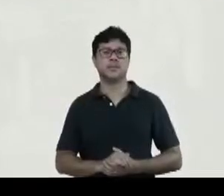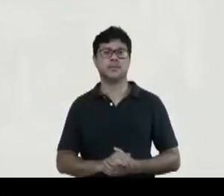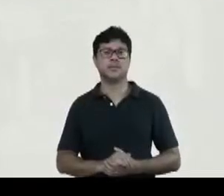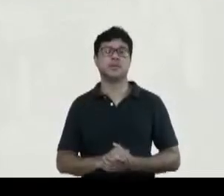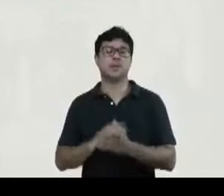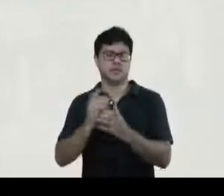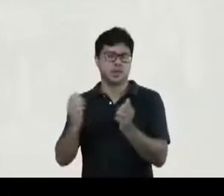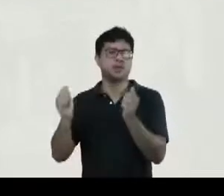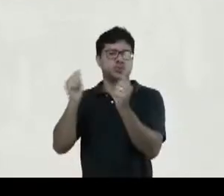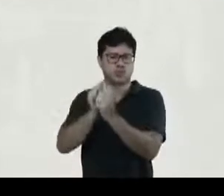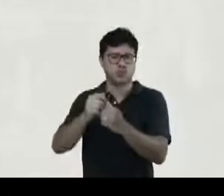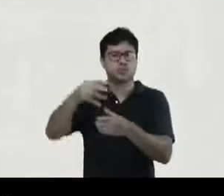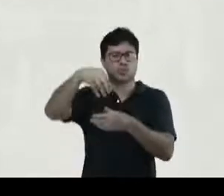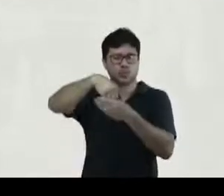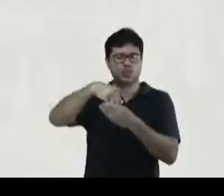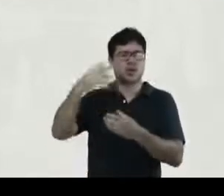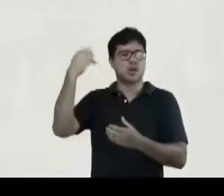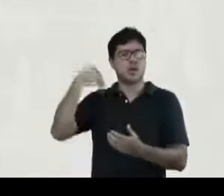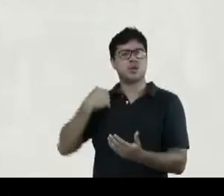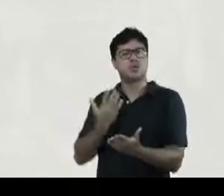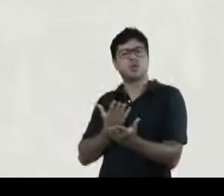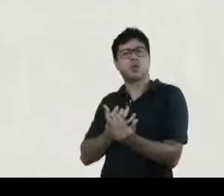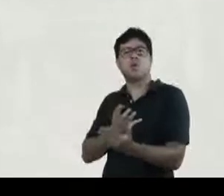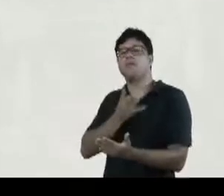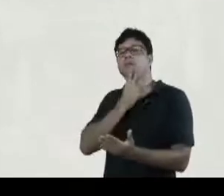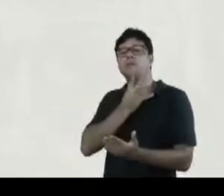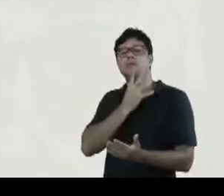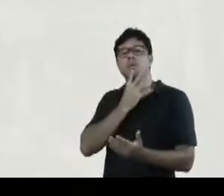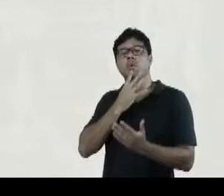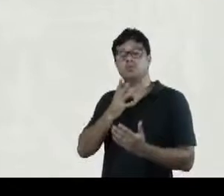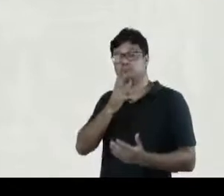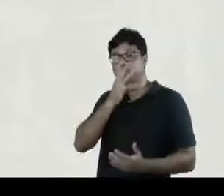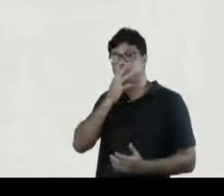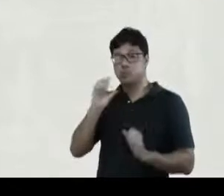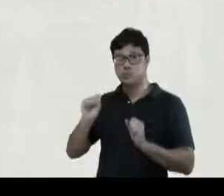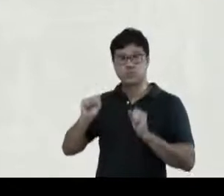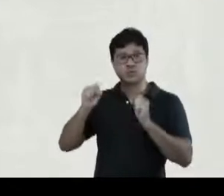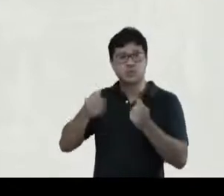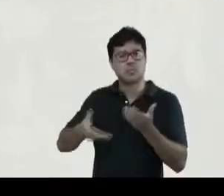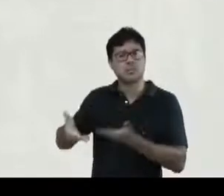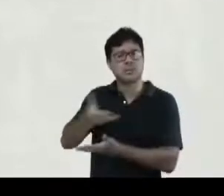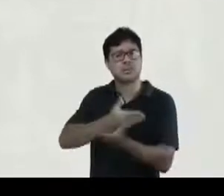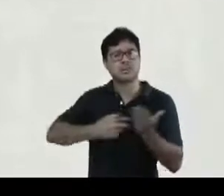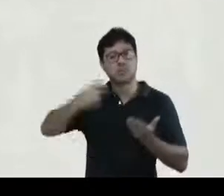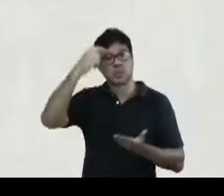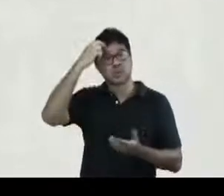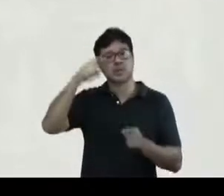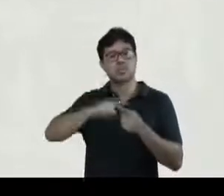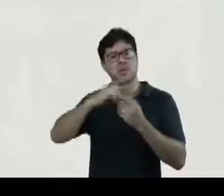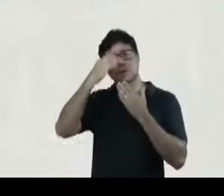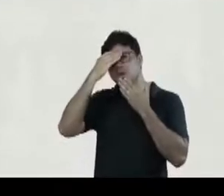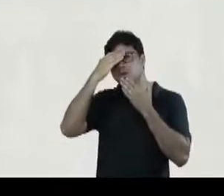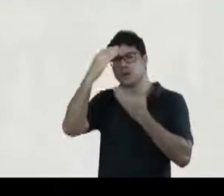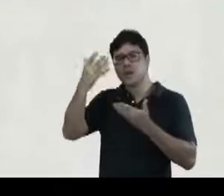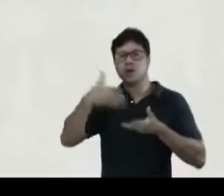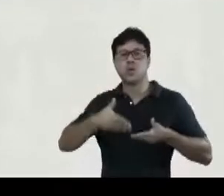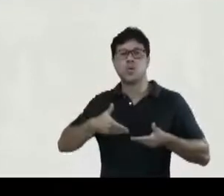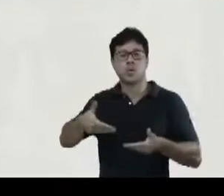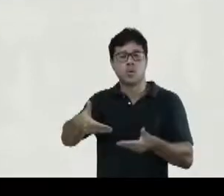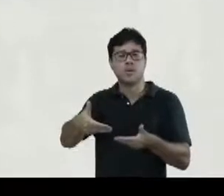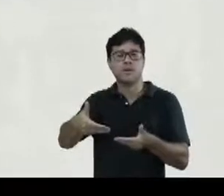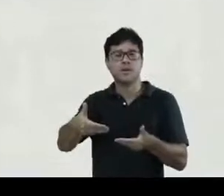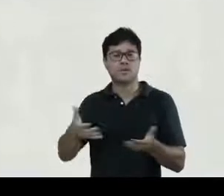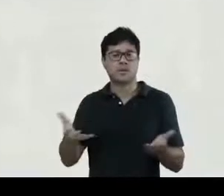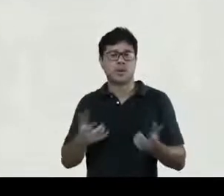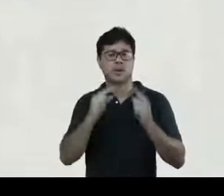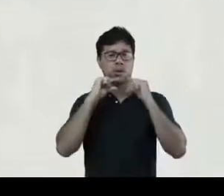Ihr Engagement in der Kulturvermittlung und danke heute Abend herzlich für die Einladung zu diesem